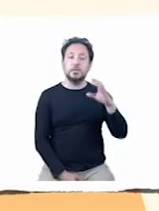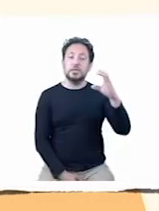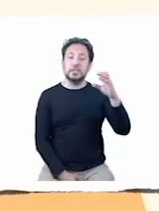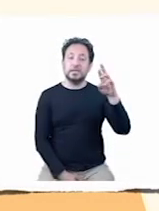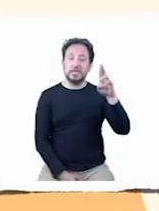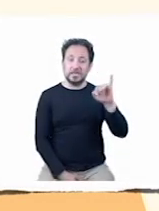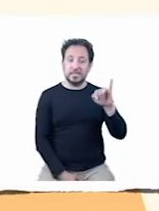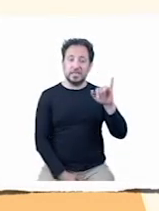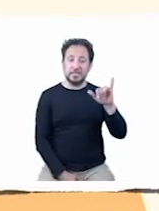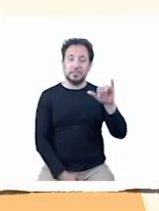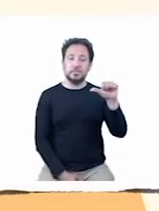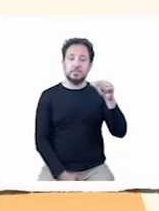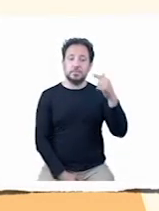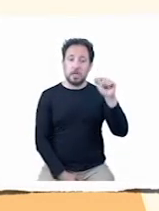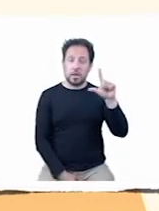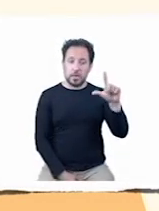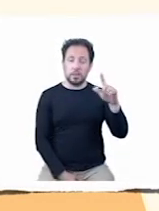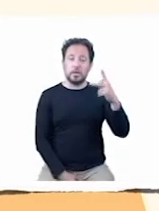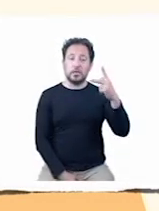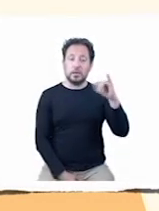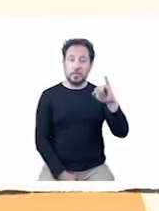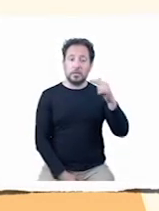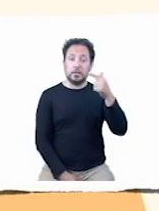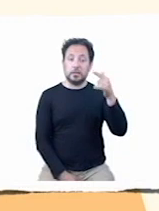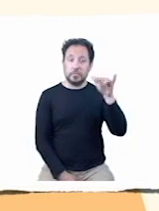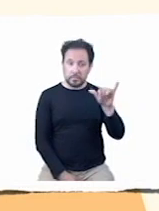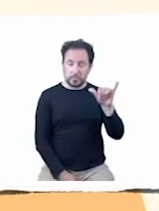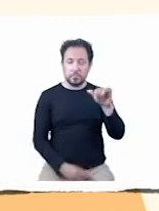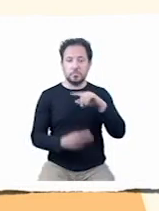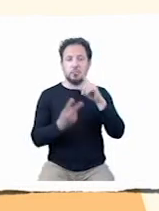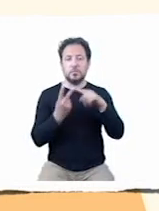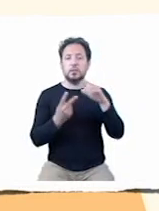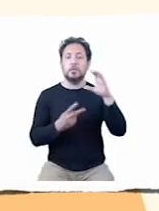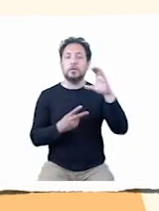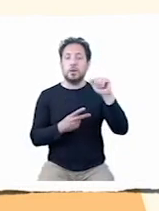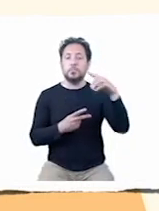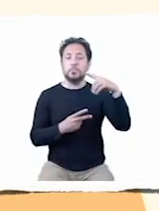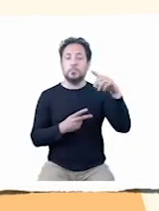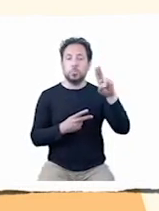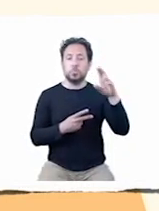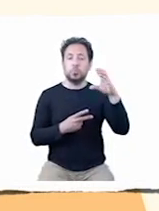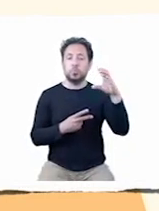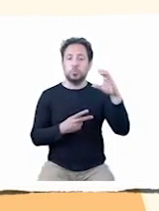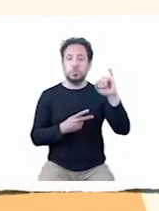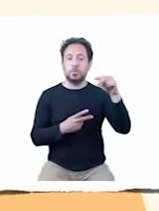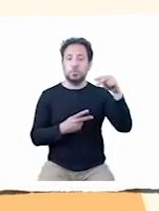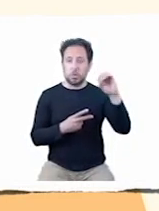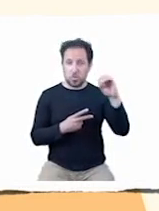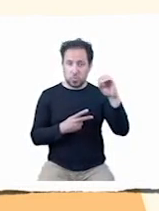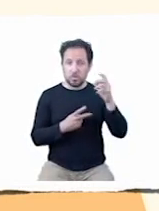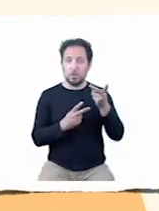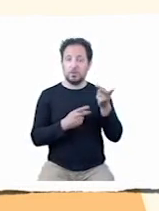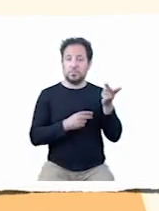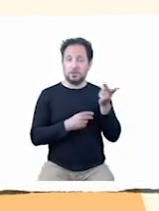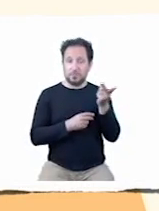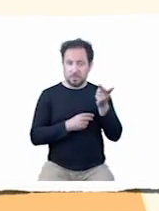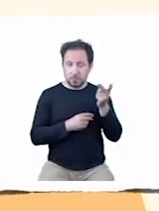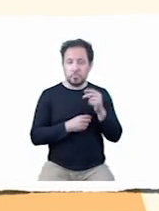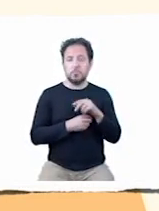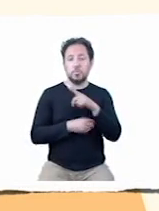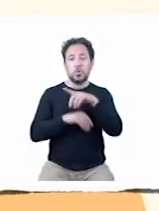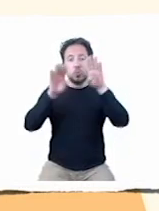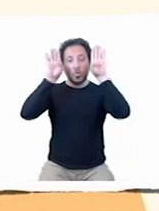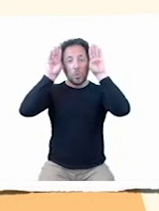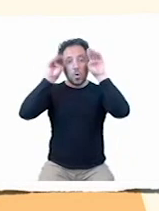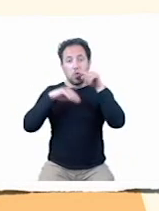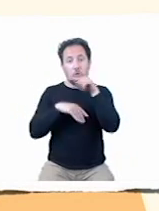poi cristalchitti e cappuccino travolsero Rocky con un gomitolo. La lana